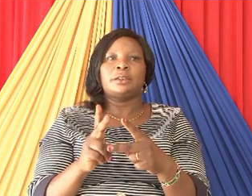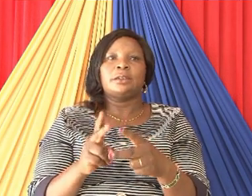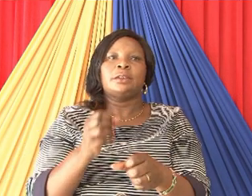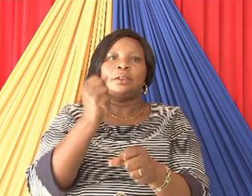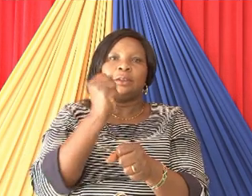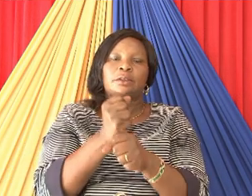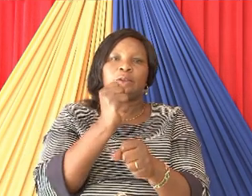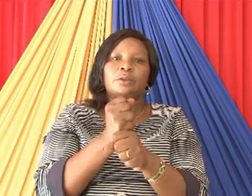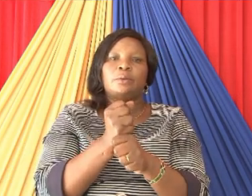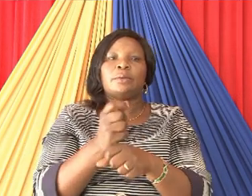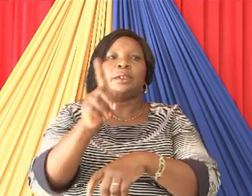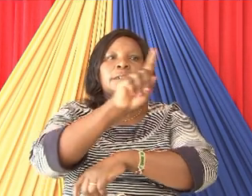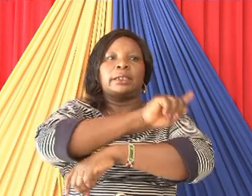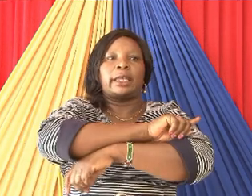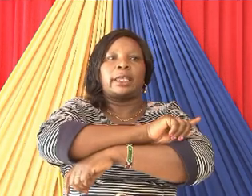wamefanya kazi yao